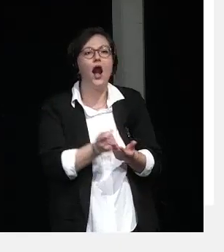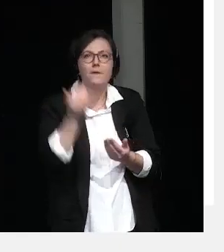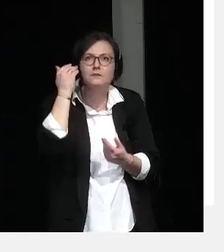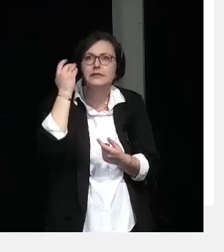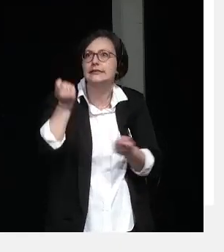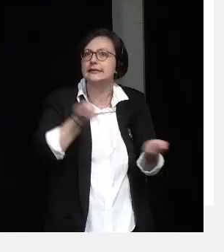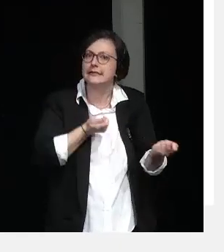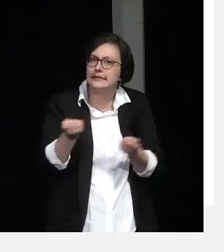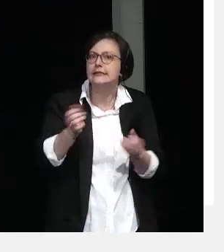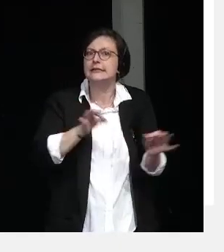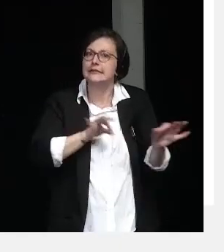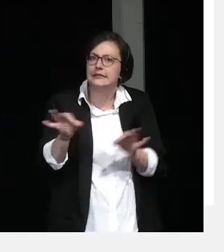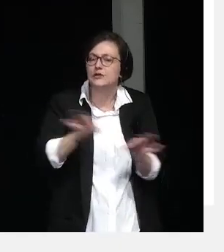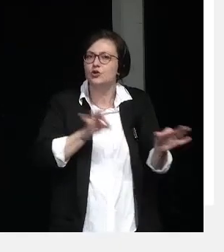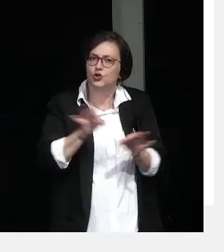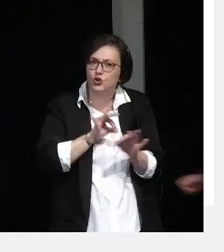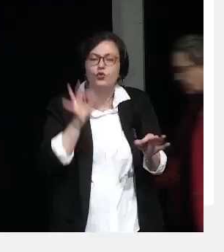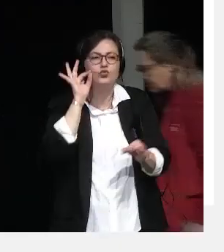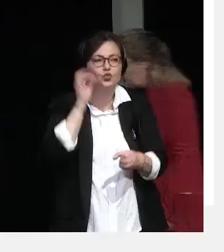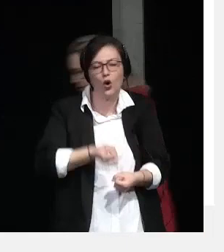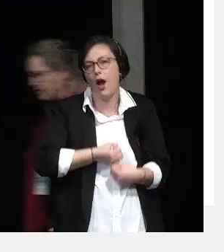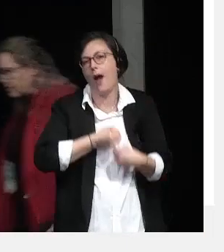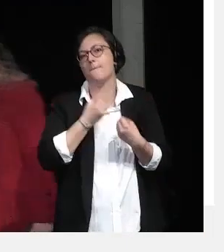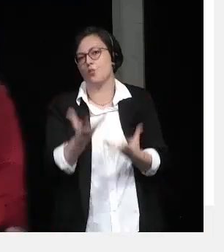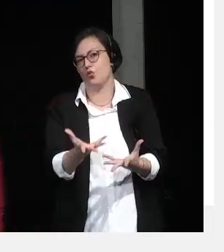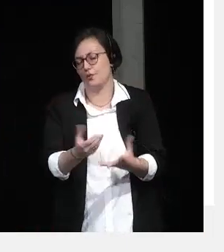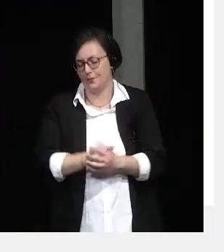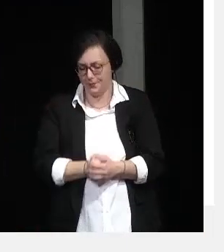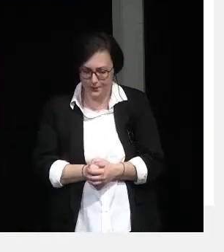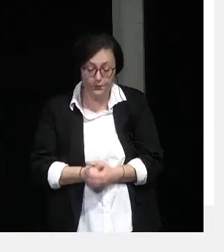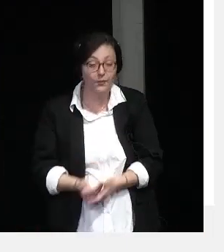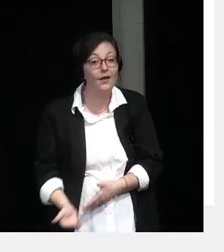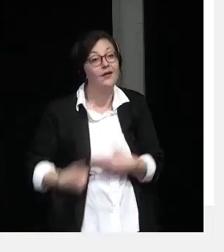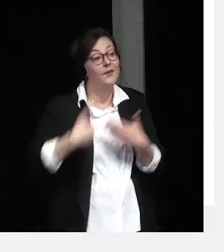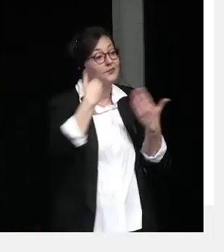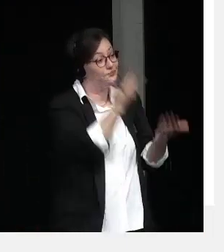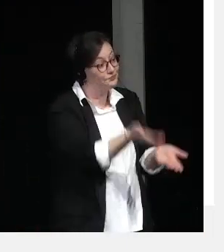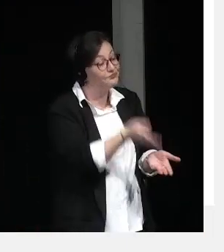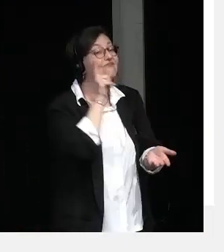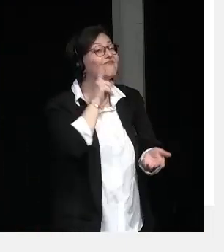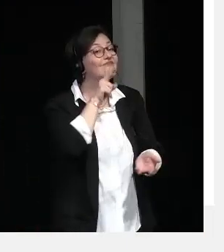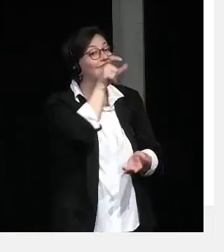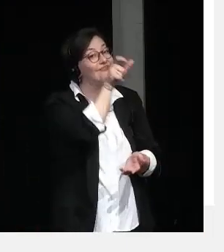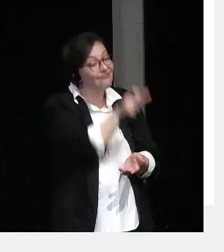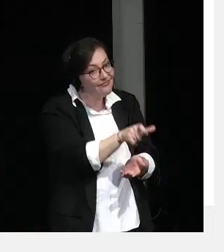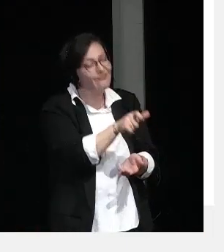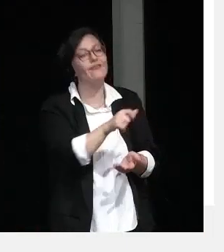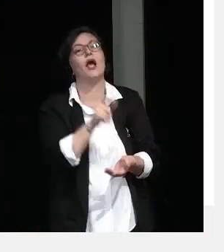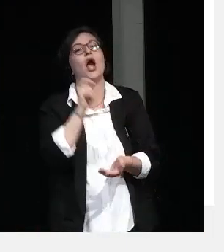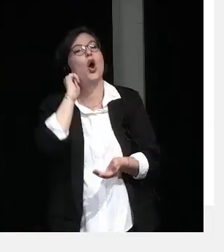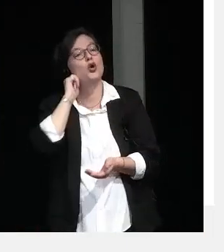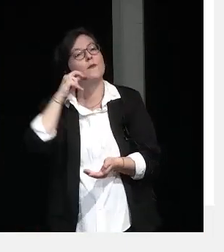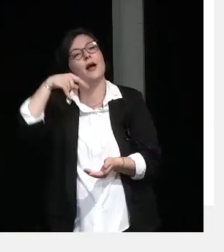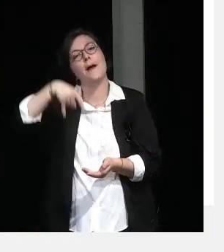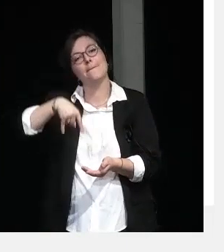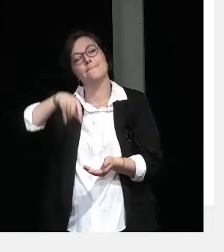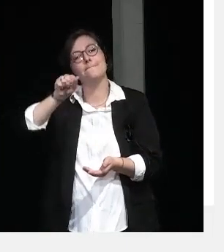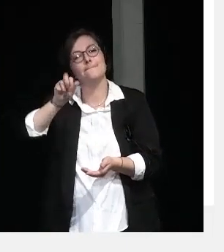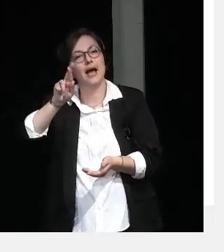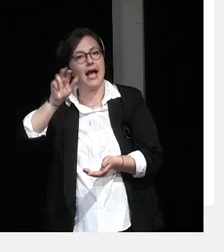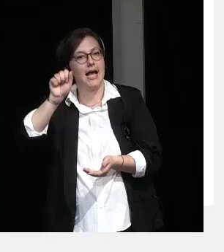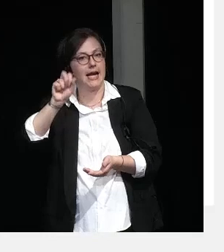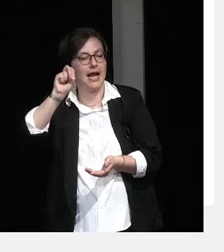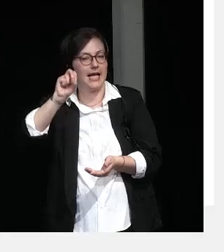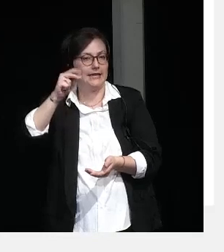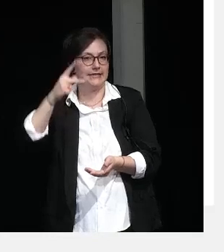to Paraskevi, because he has a very different aspect, a very different point of view. And we